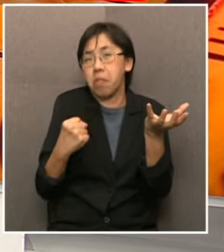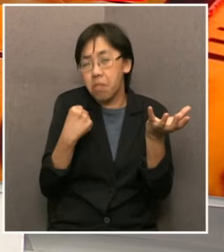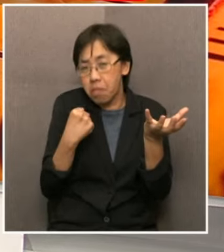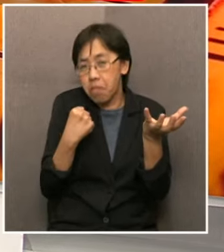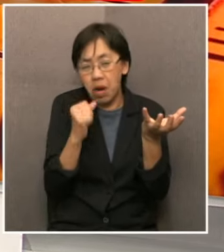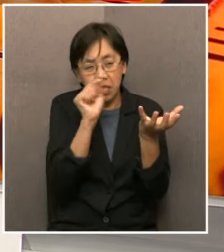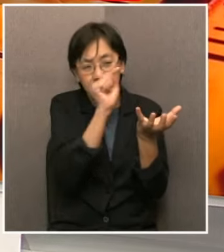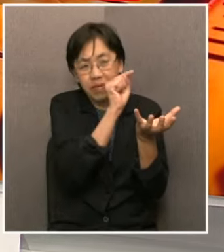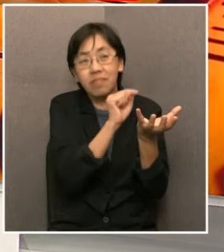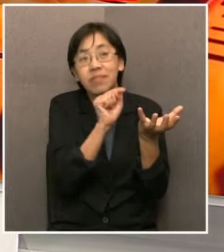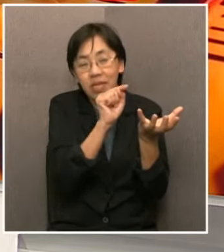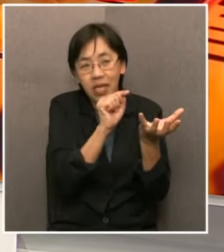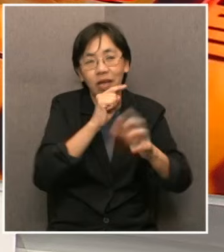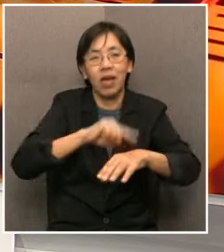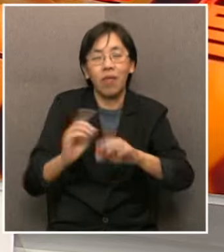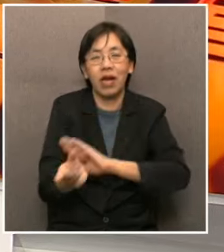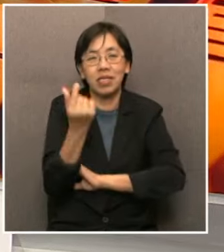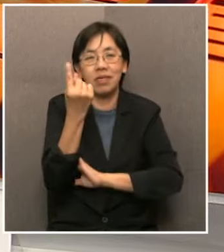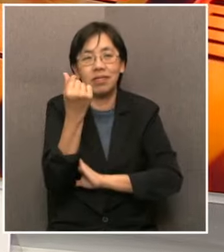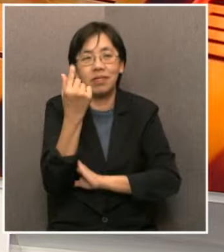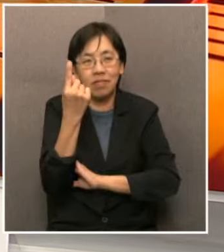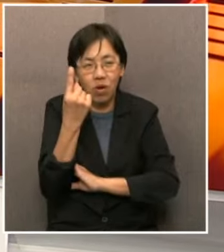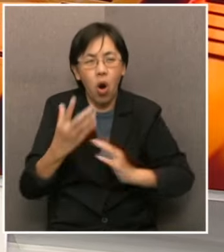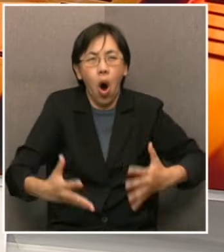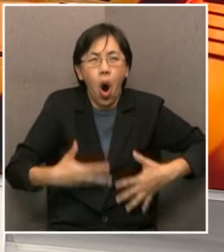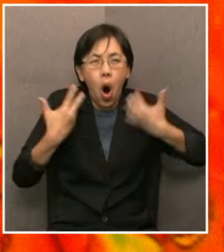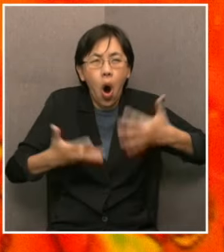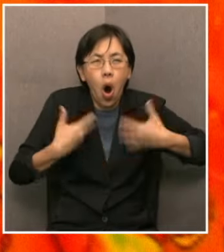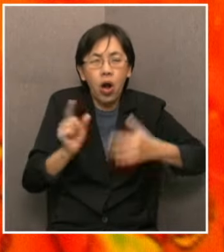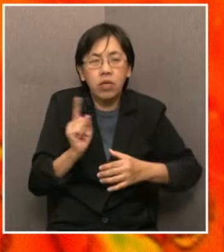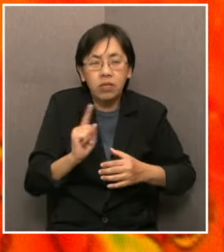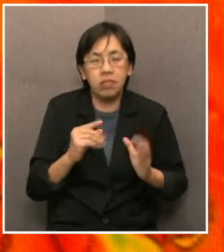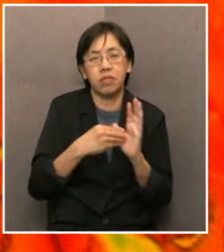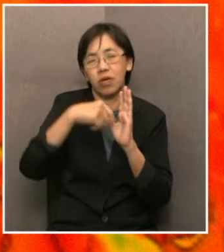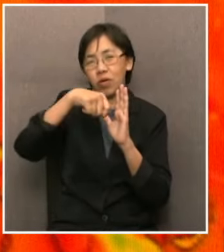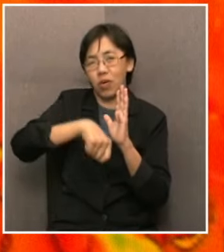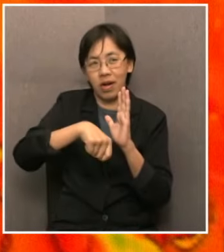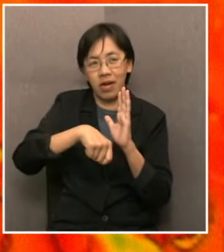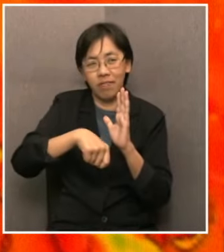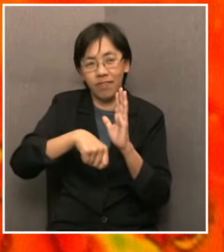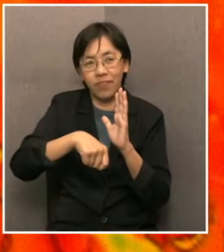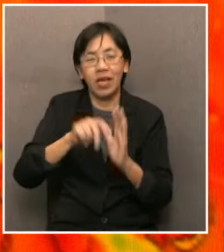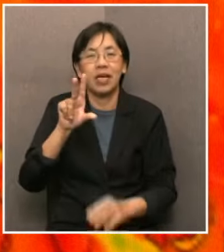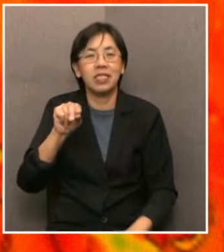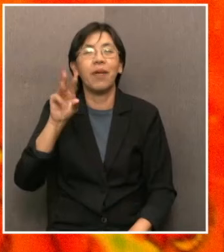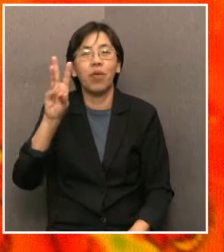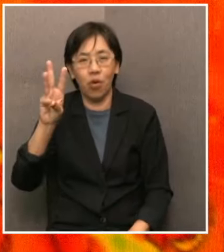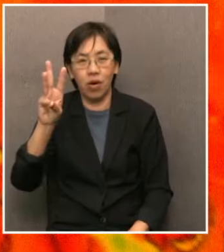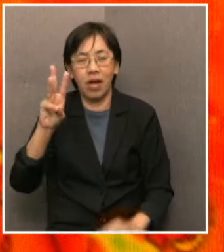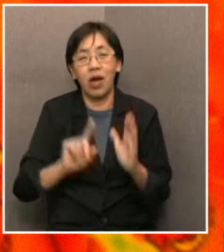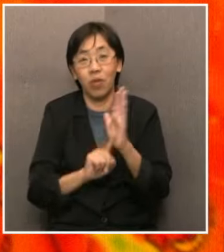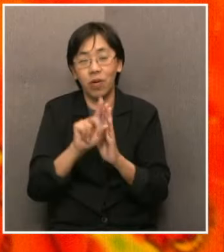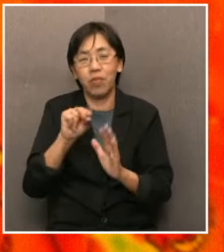อัี้เปข้มูลเมอเวลา 11ร. ที่ผ่านมาร้อนสุของเรายัอยู่ที่จัหวดนครราชสีมา36.Cals